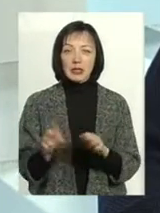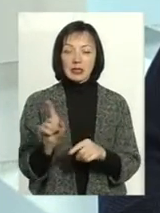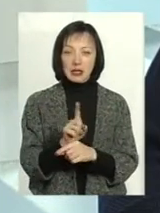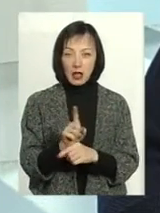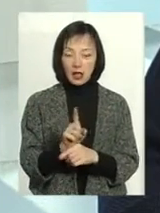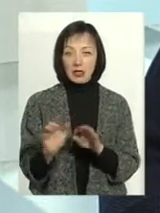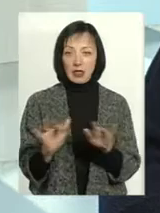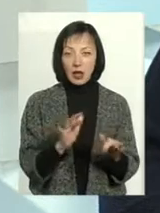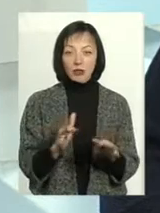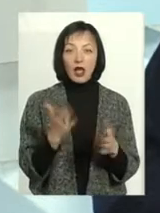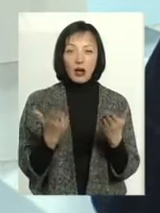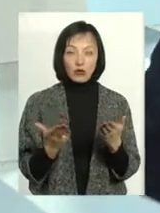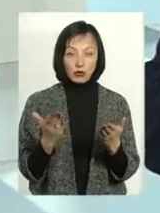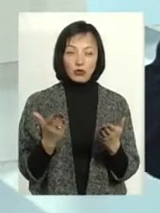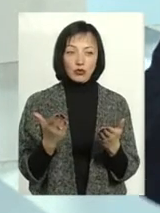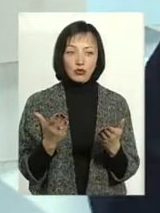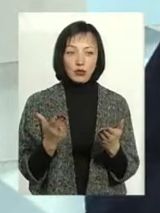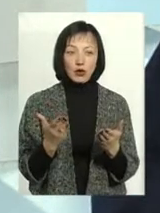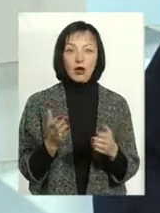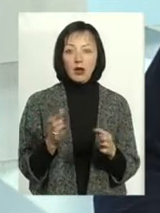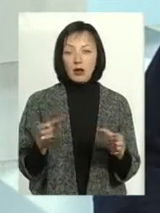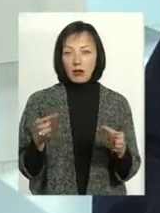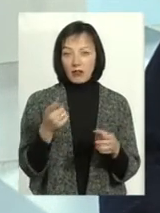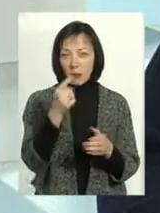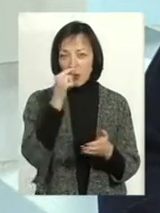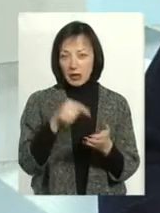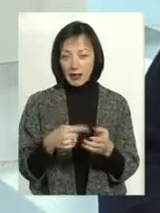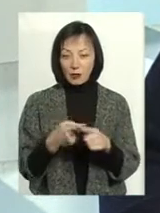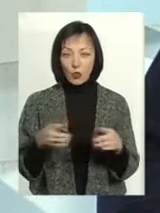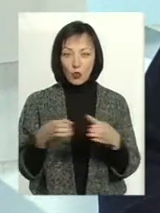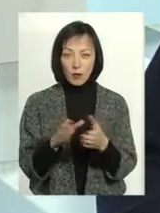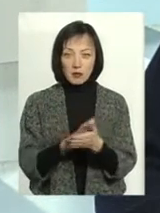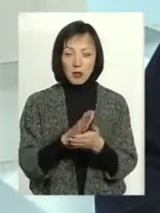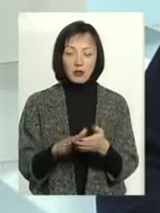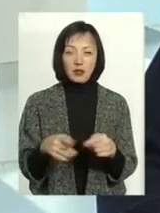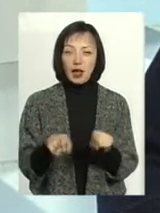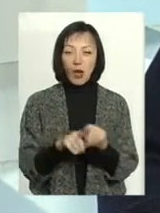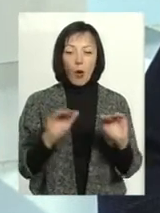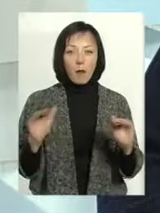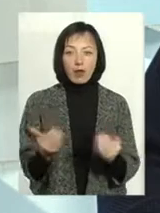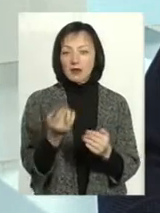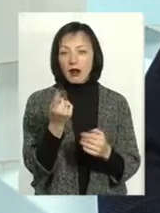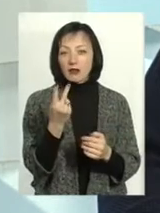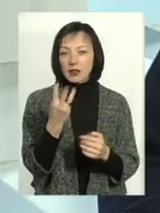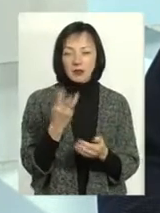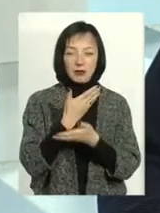діяльності, якщо вона є реципієнтом такої допомоги, то, наскільки мені відомо, таких обмежень не